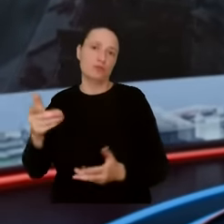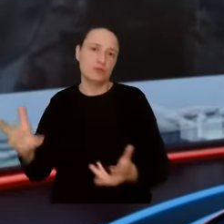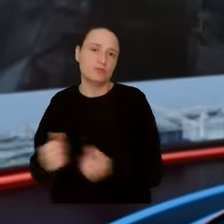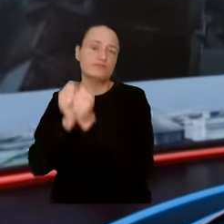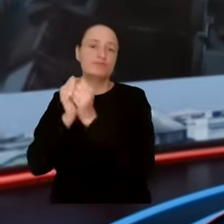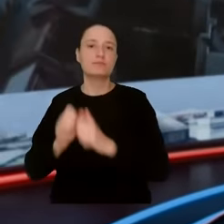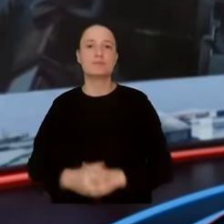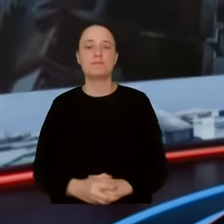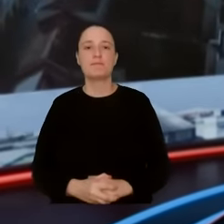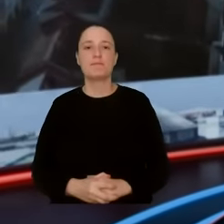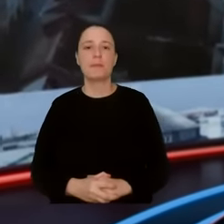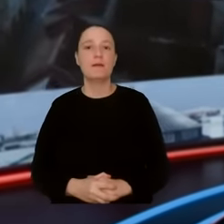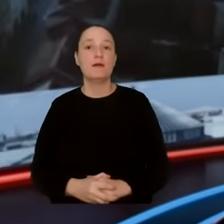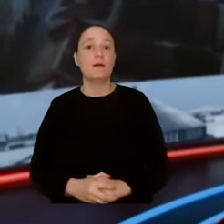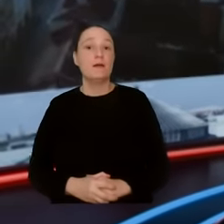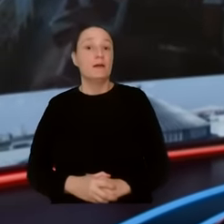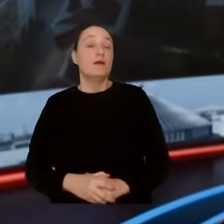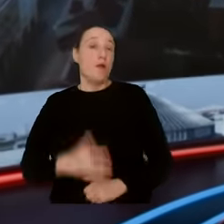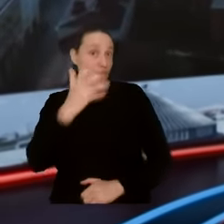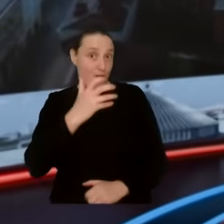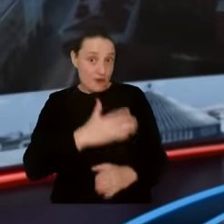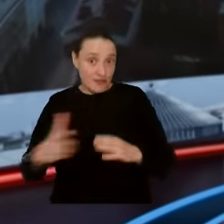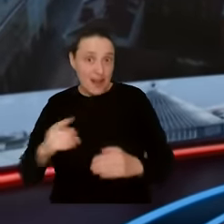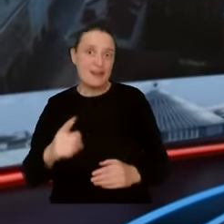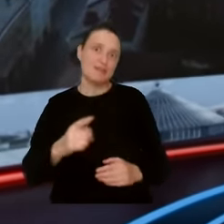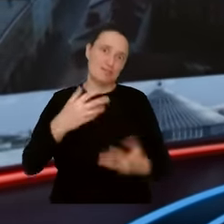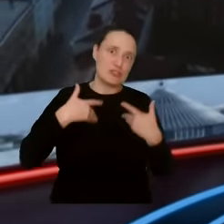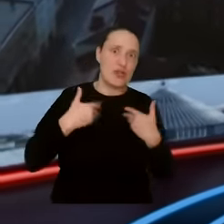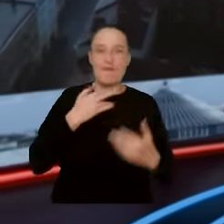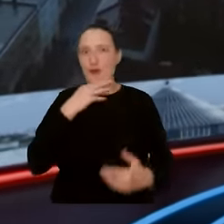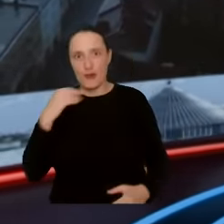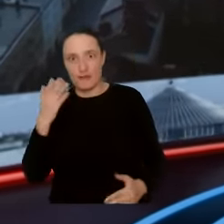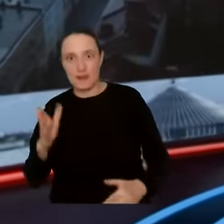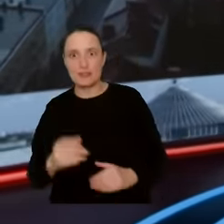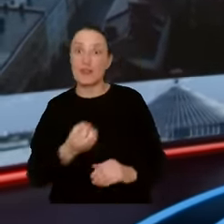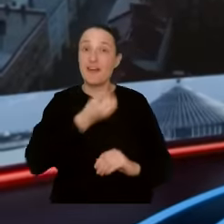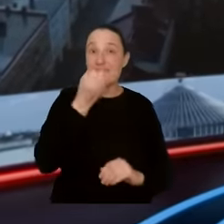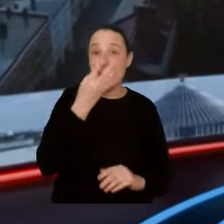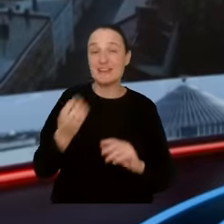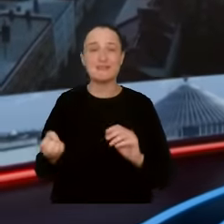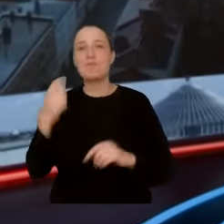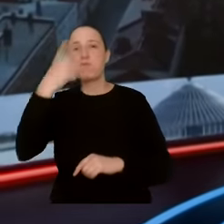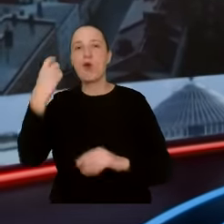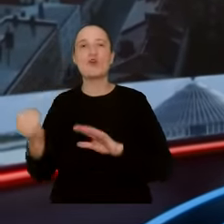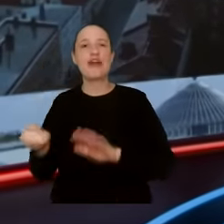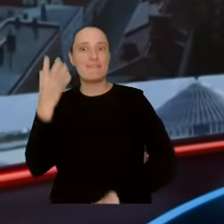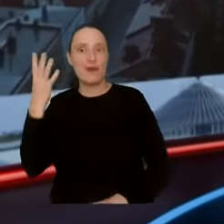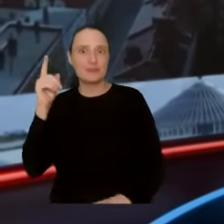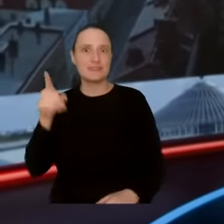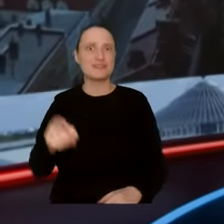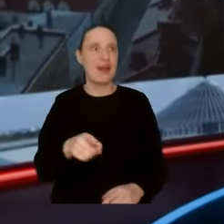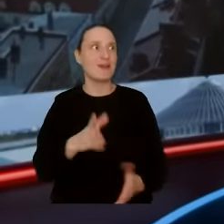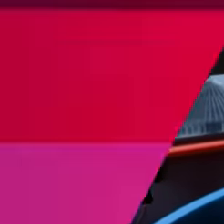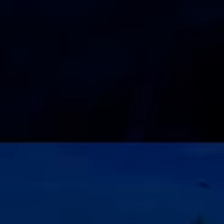Co mamy jeszcze dla widzów Plusa? Będzie zdrowo i kolorowo, to możemy obiecać. A od kwiatów i wiosennej pogody niejednemu zakręci się w